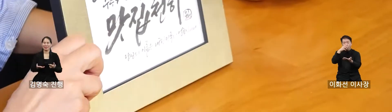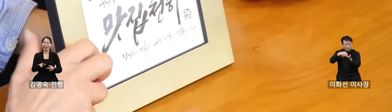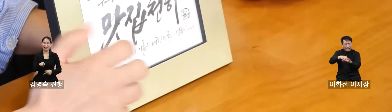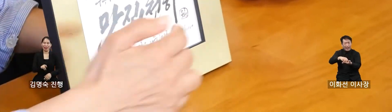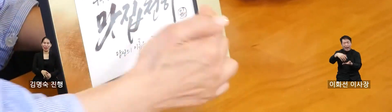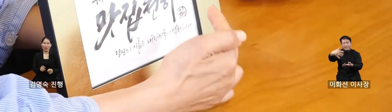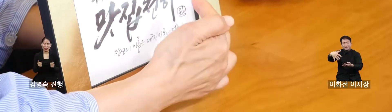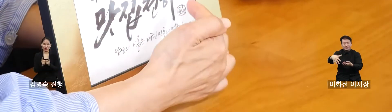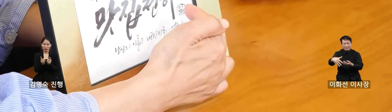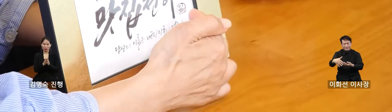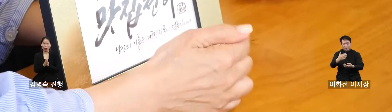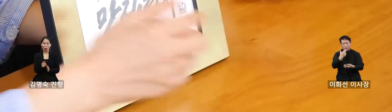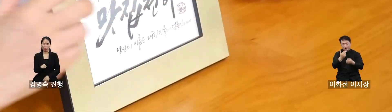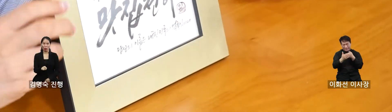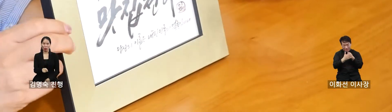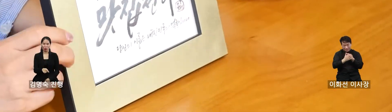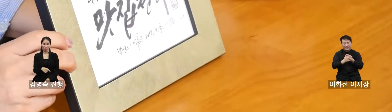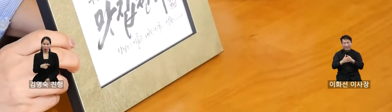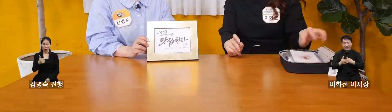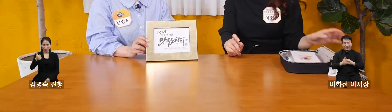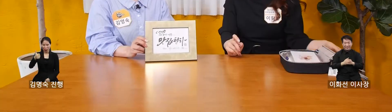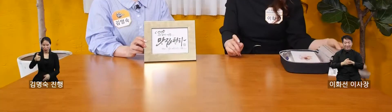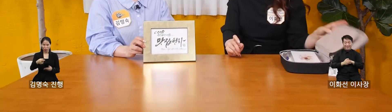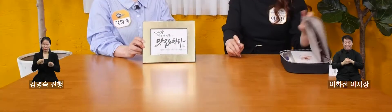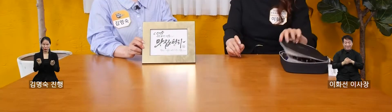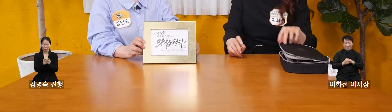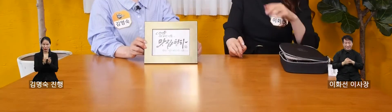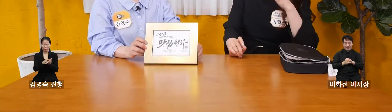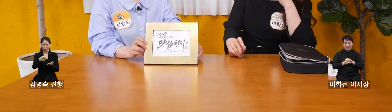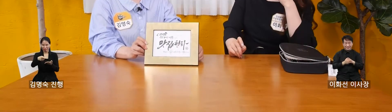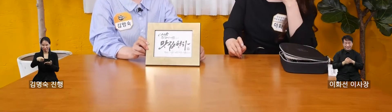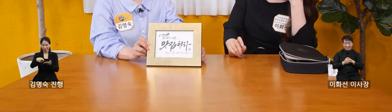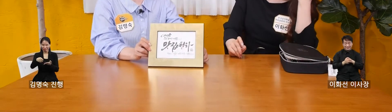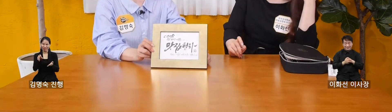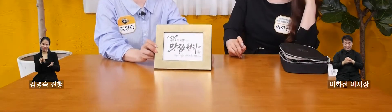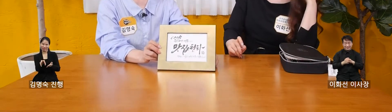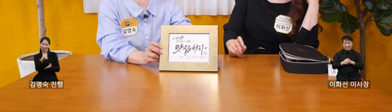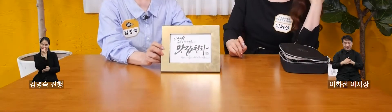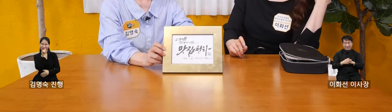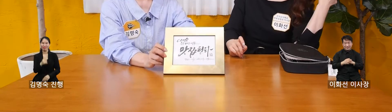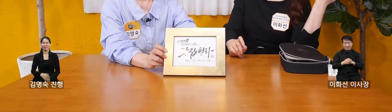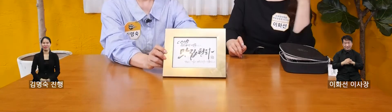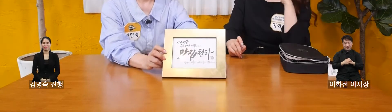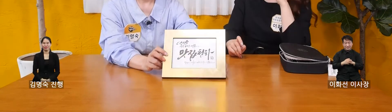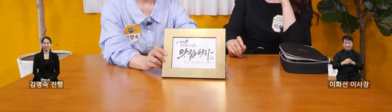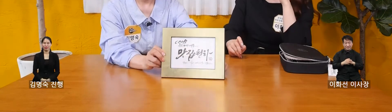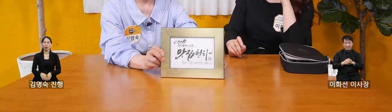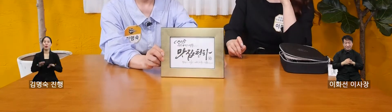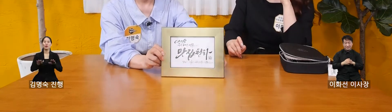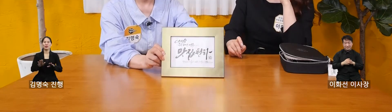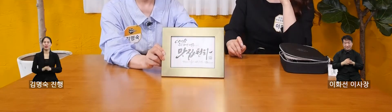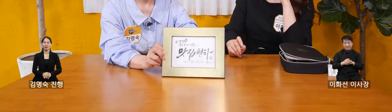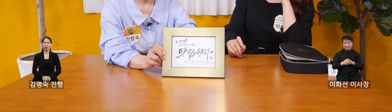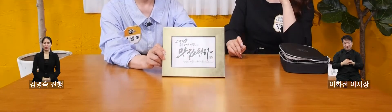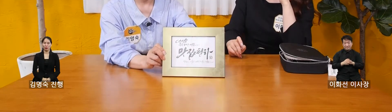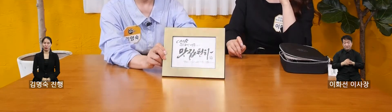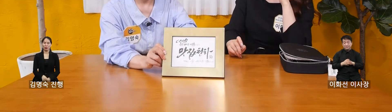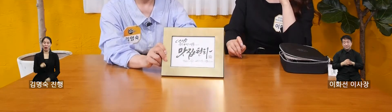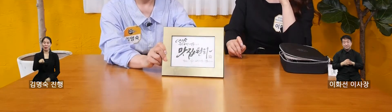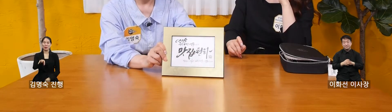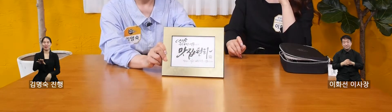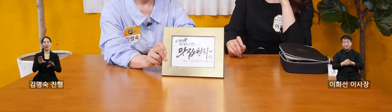와서 근데 그걸 또 펜으로 또 이렇게 하셨어요. 와 자 오늘은 자 이걸 앞에다 좀